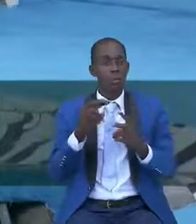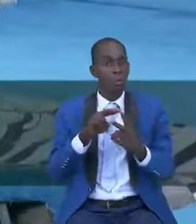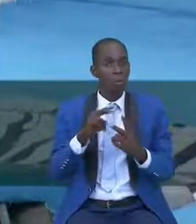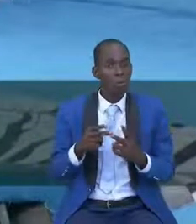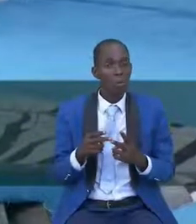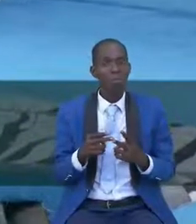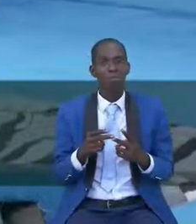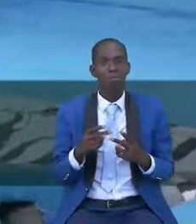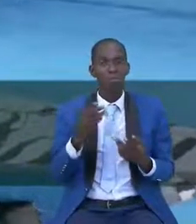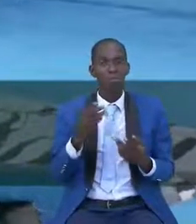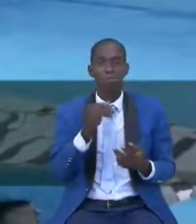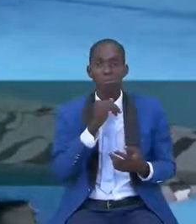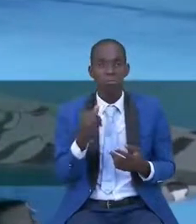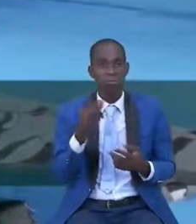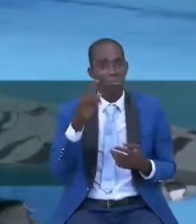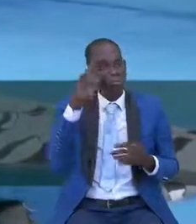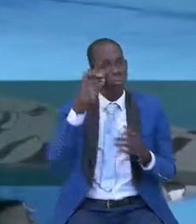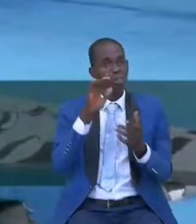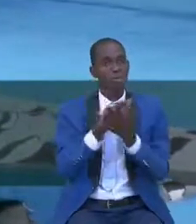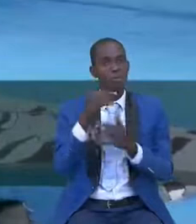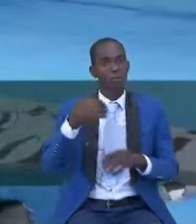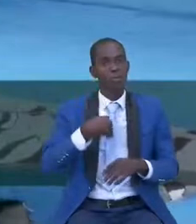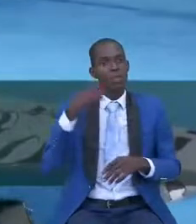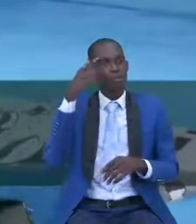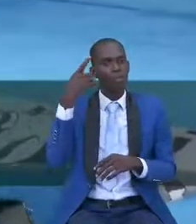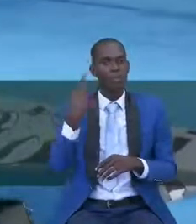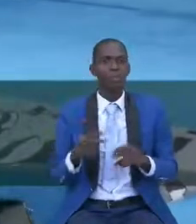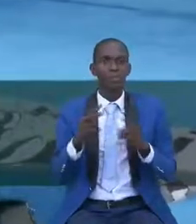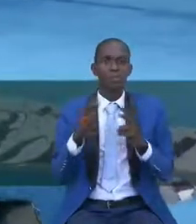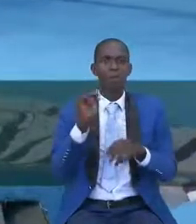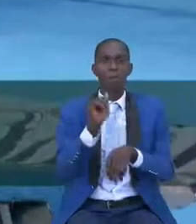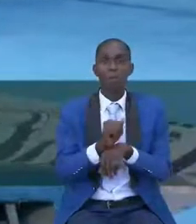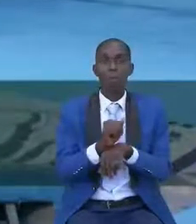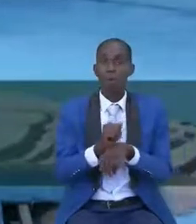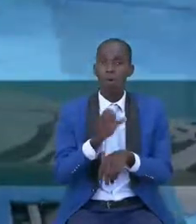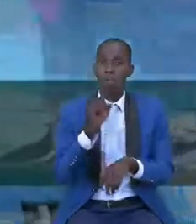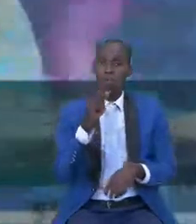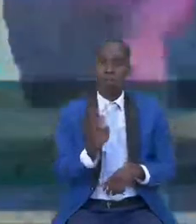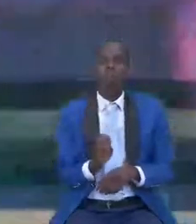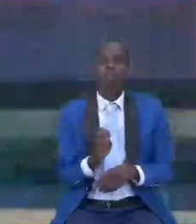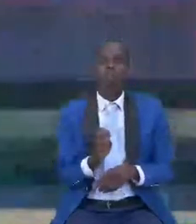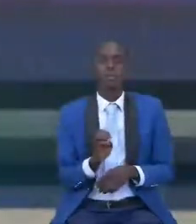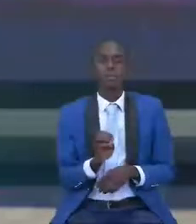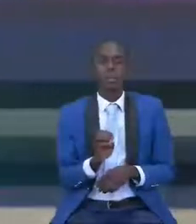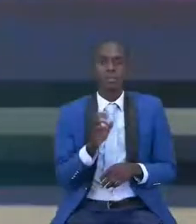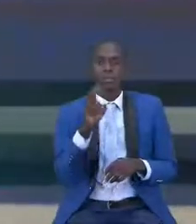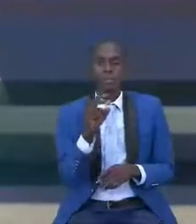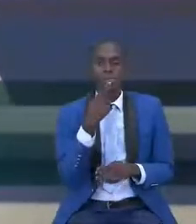moi. Croyez du moins à cause de ses œuvres.